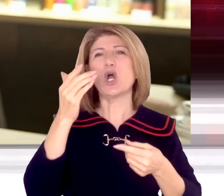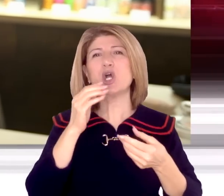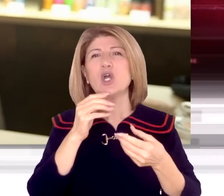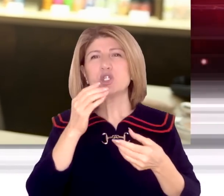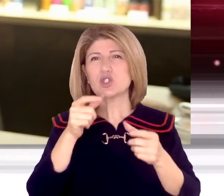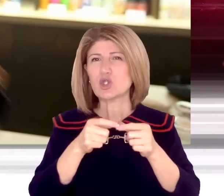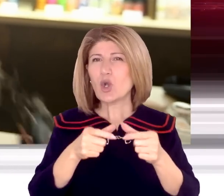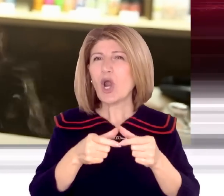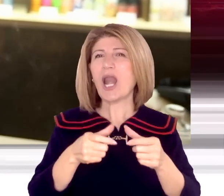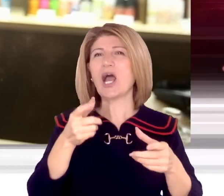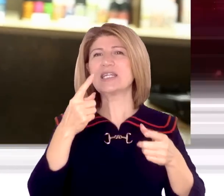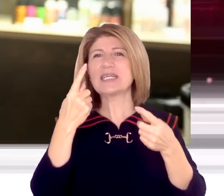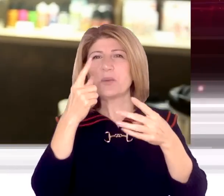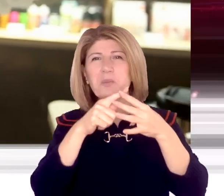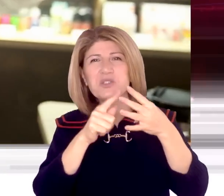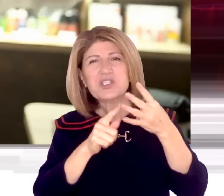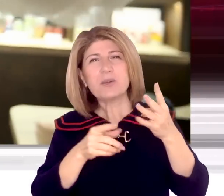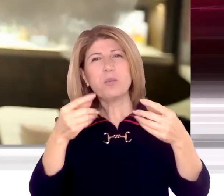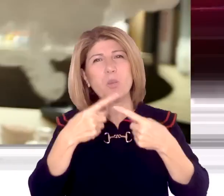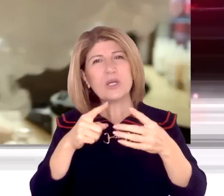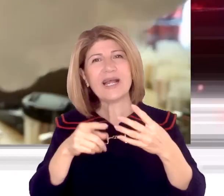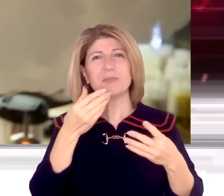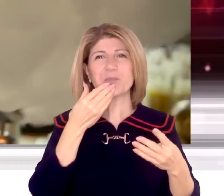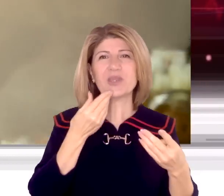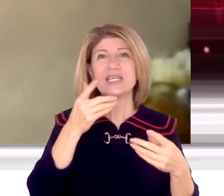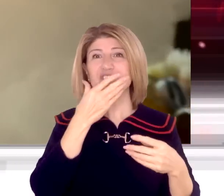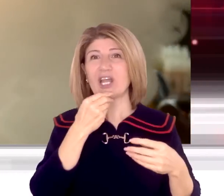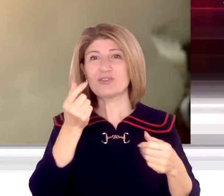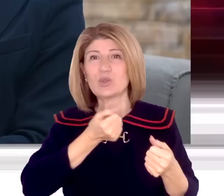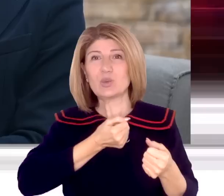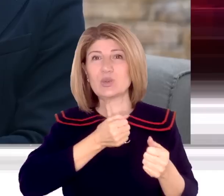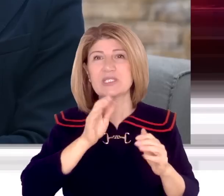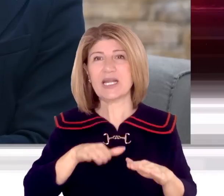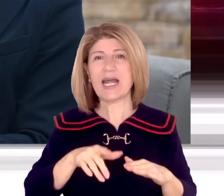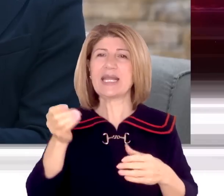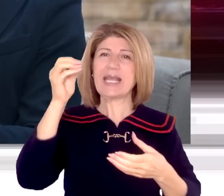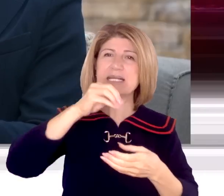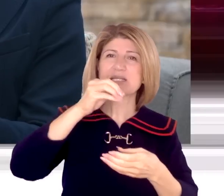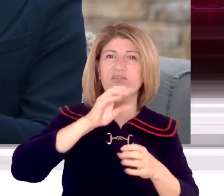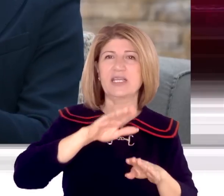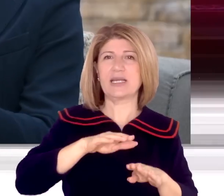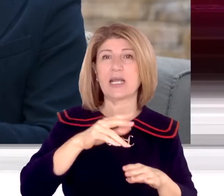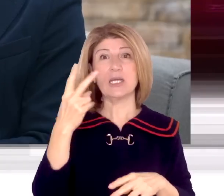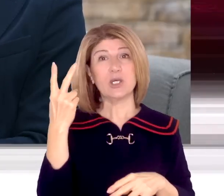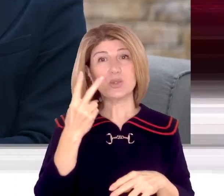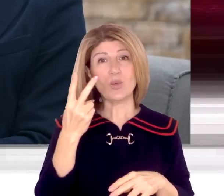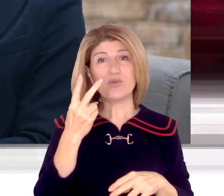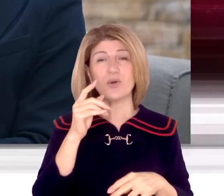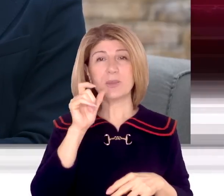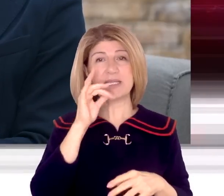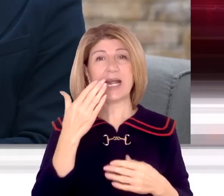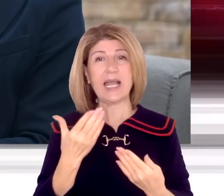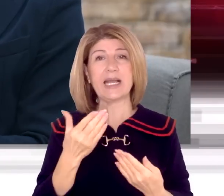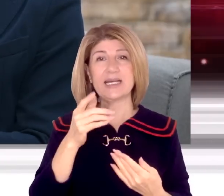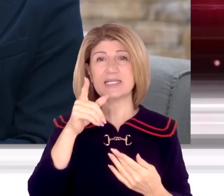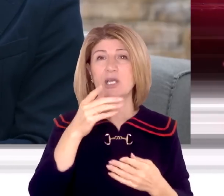که ممکنه خب خیلی بین نوجوانا محبوب باشه. دومین شیوه رو که اینا برای بازاریابی استفاده